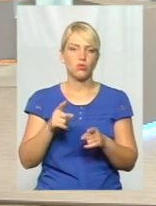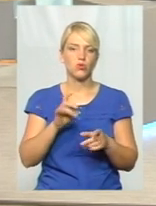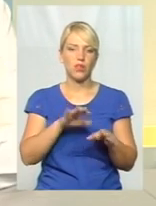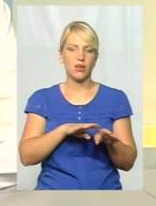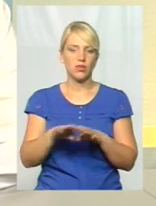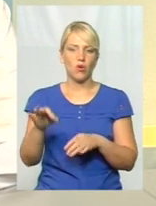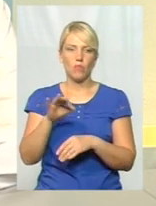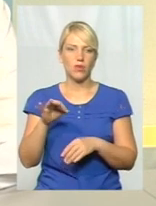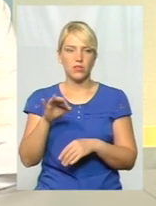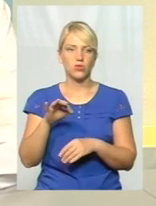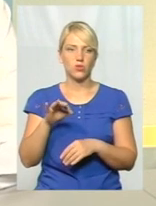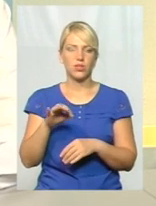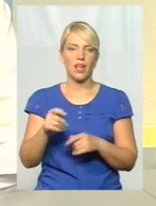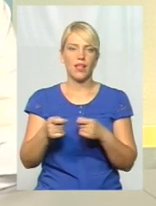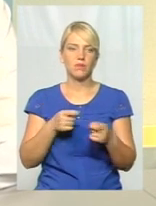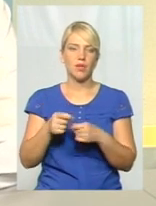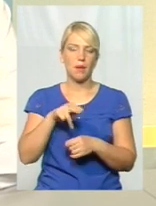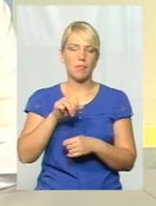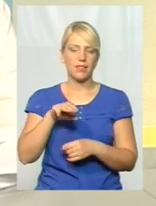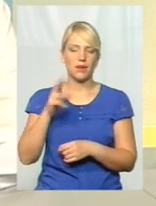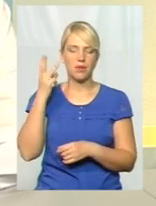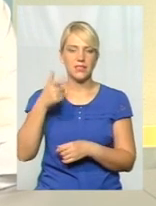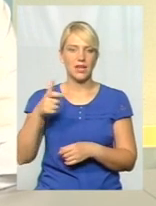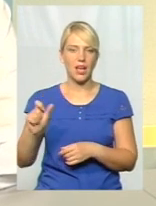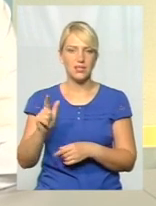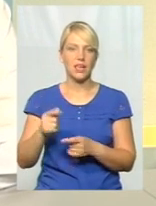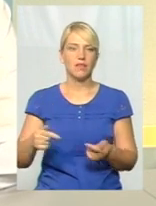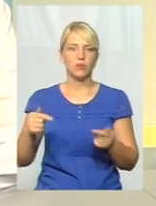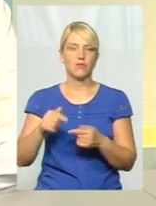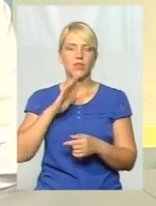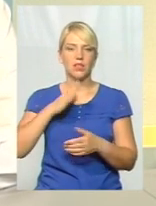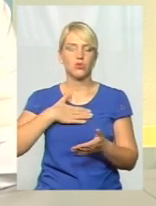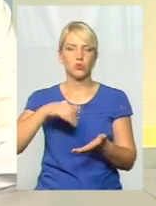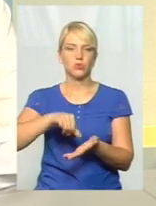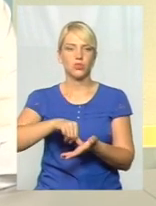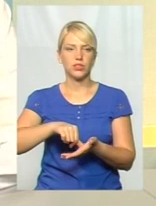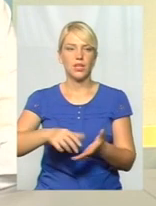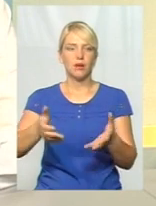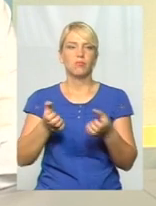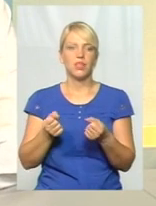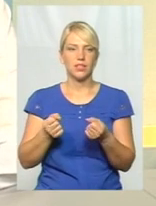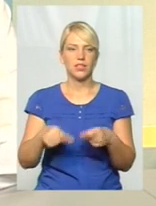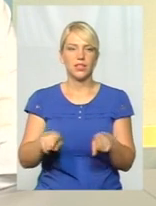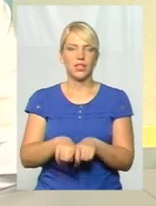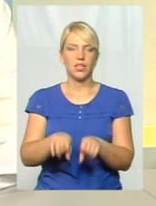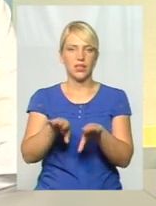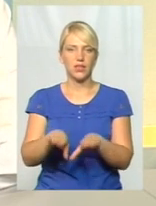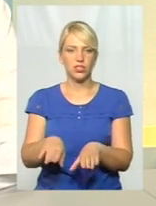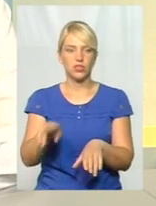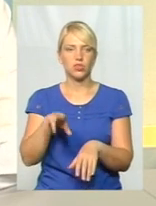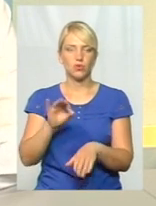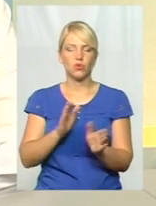обласної адміністрації і ПАТ «Хмельницьгаз», і відповідно за нашої участі прийнято таке рішення